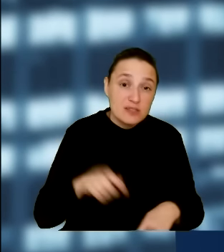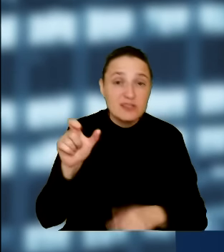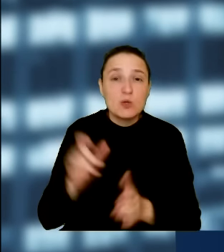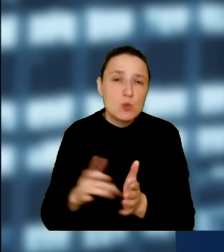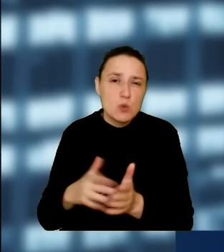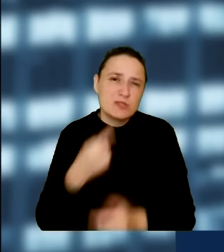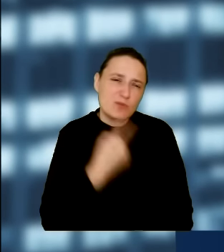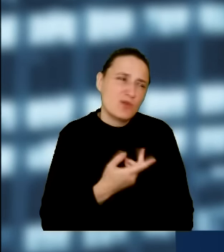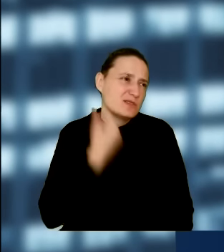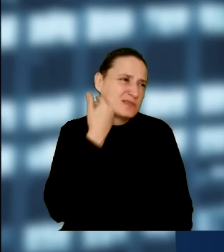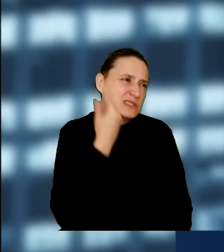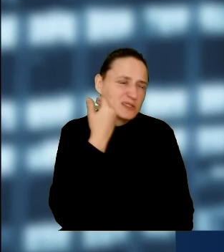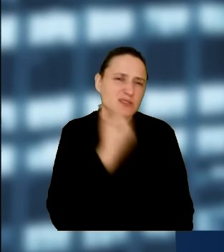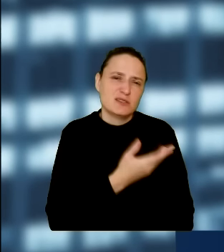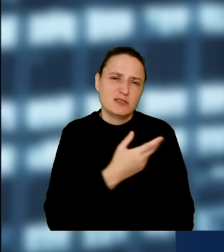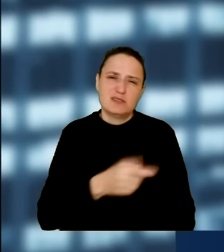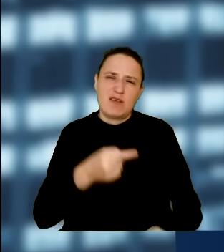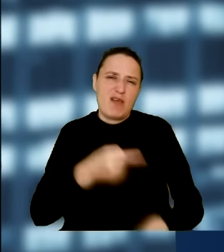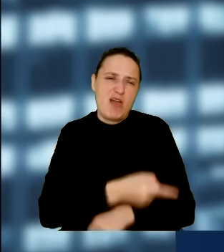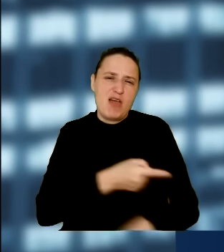pogardą i tak bezczelnie.